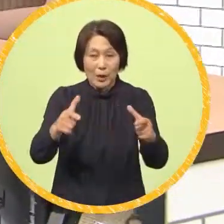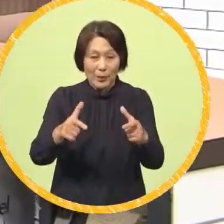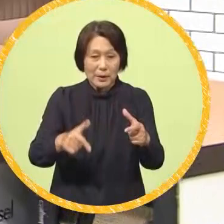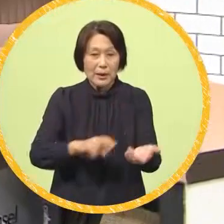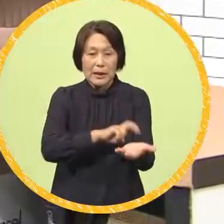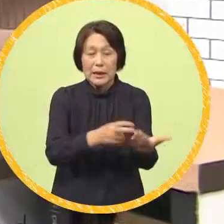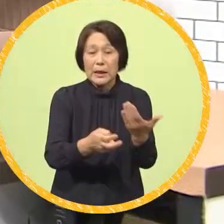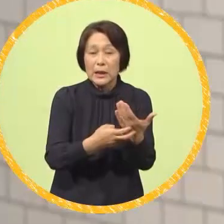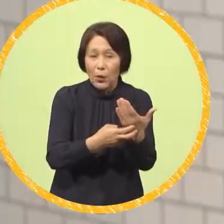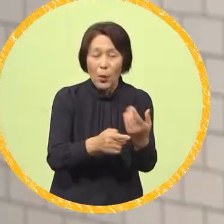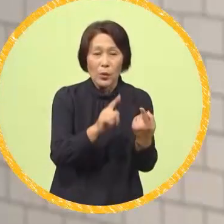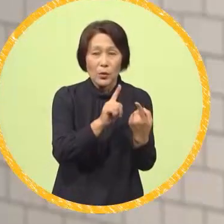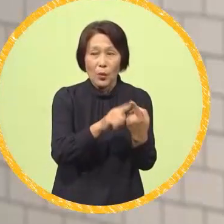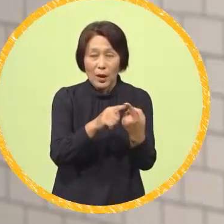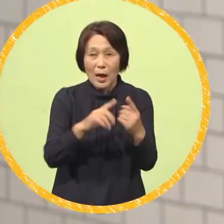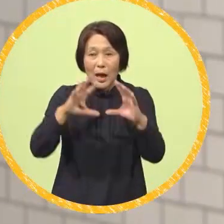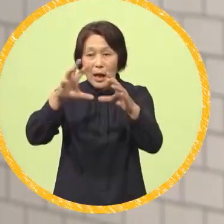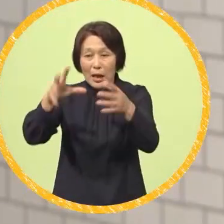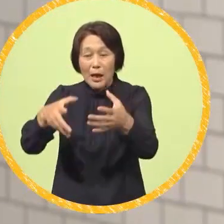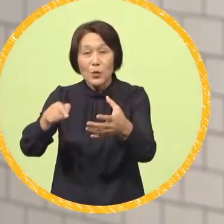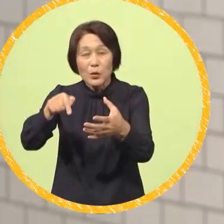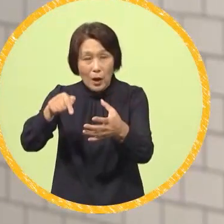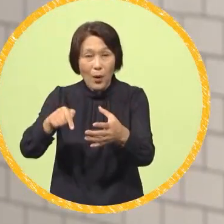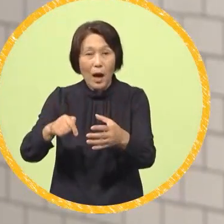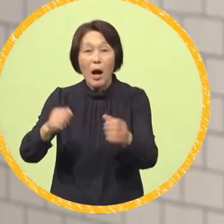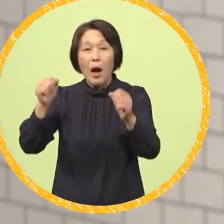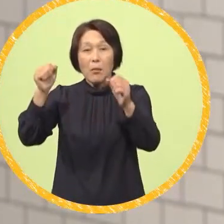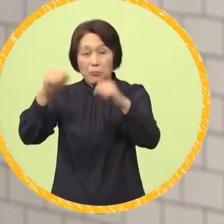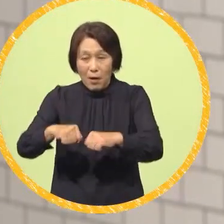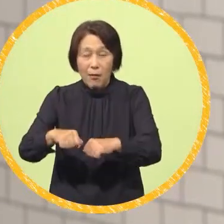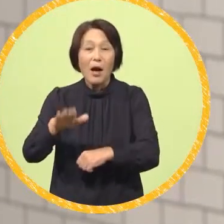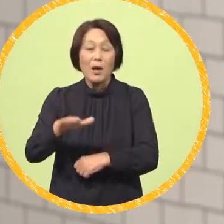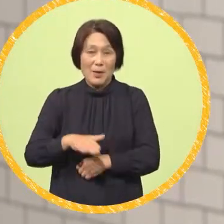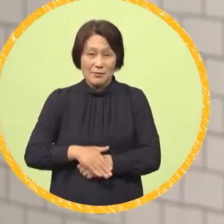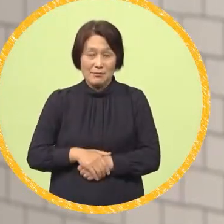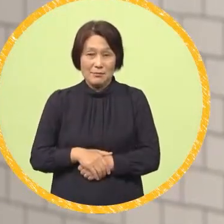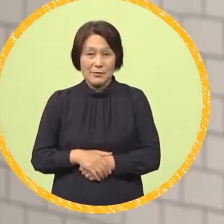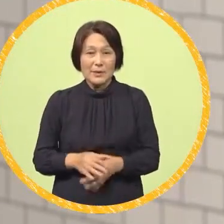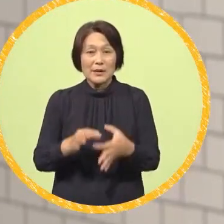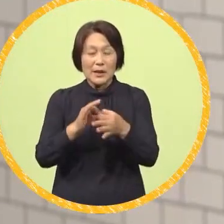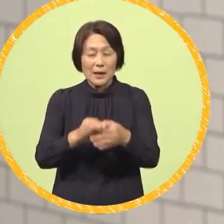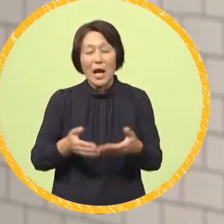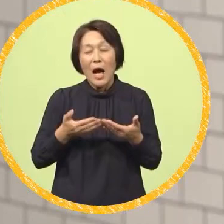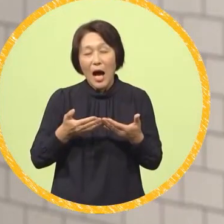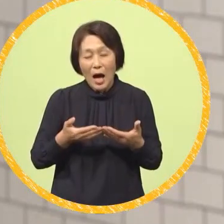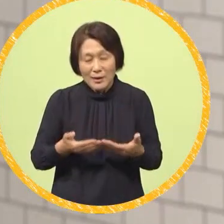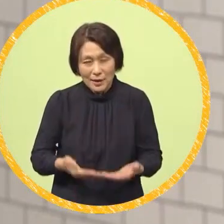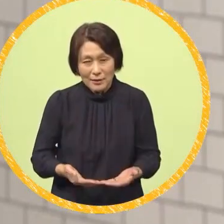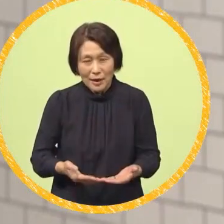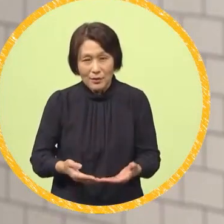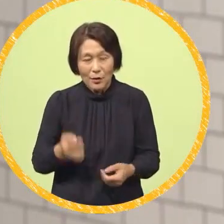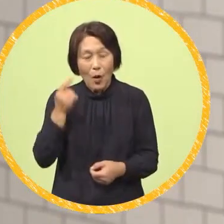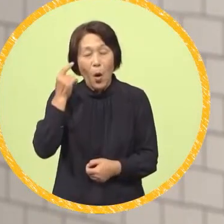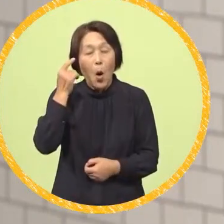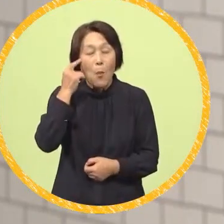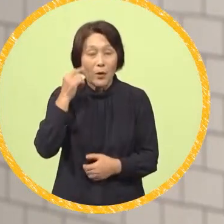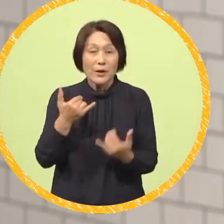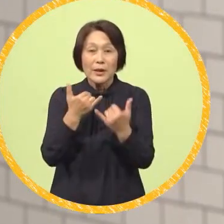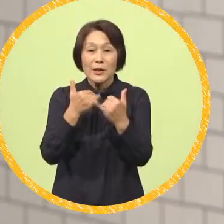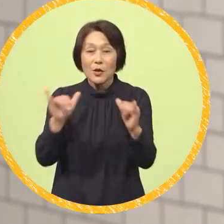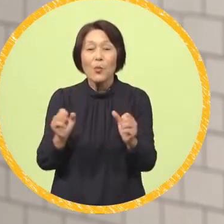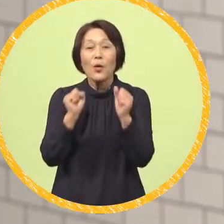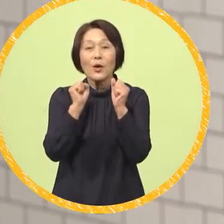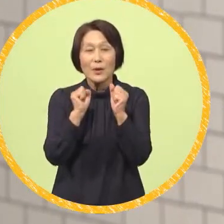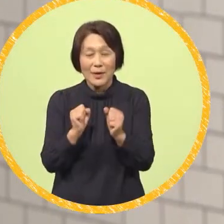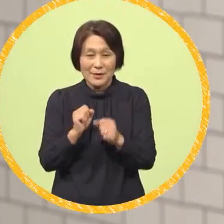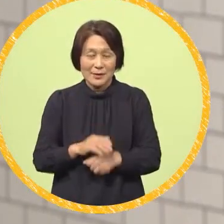の大麻だったりとか、外国では合法であったりする国もあるので、そこで安全安心だと間違って勘違いしてし